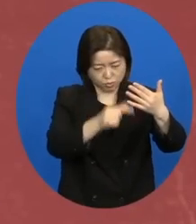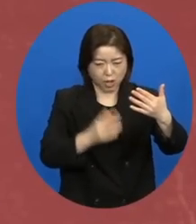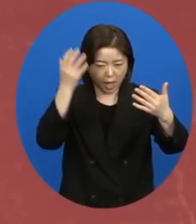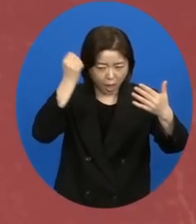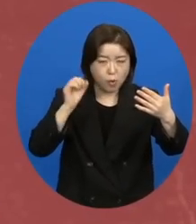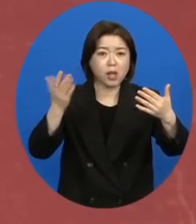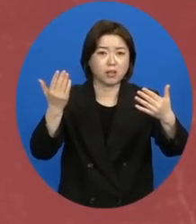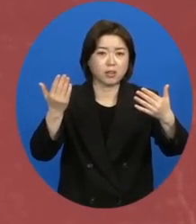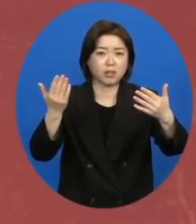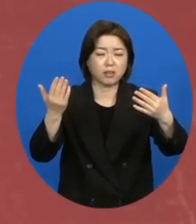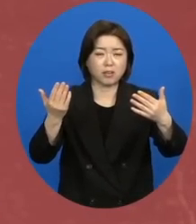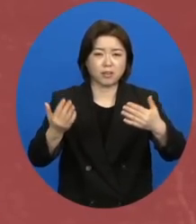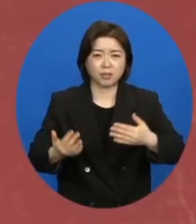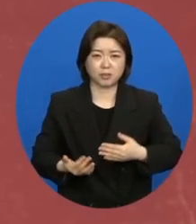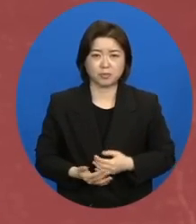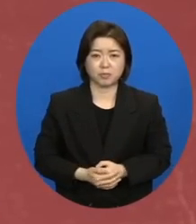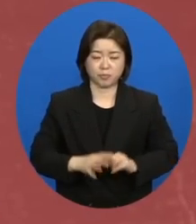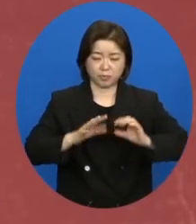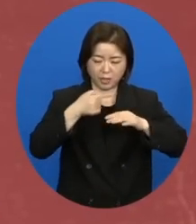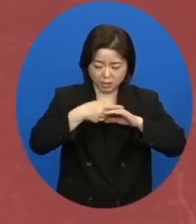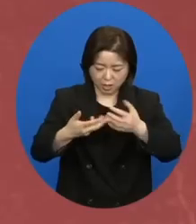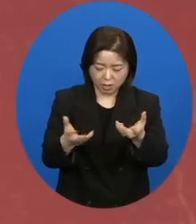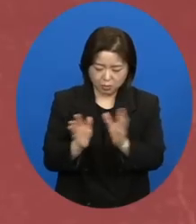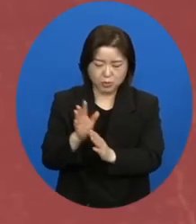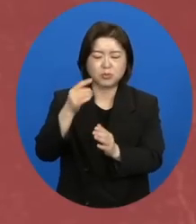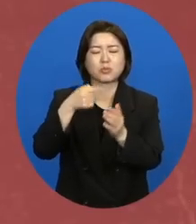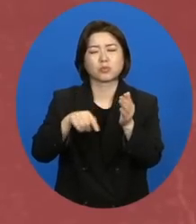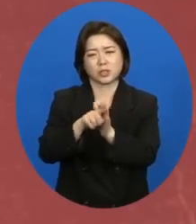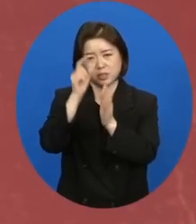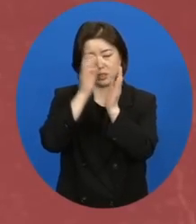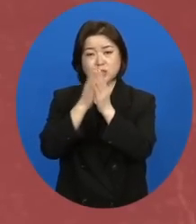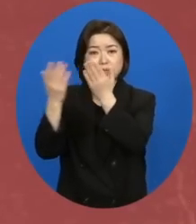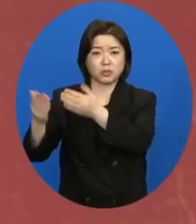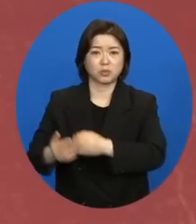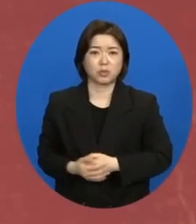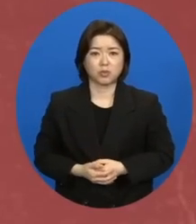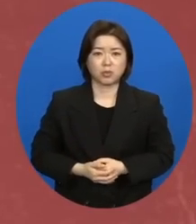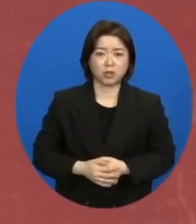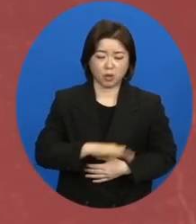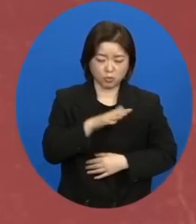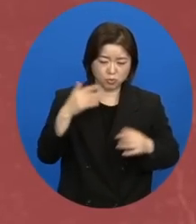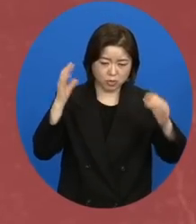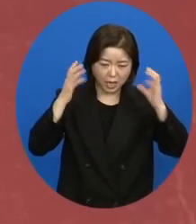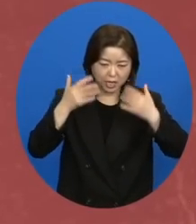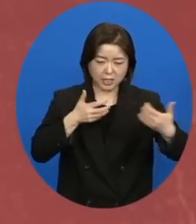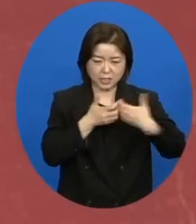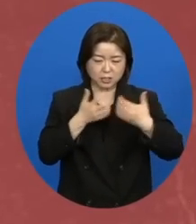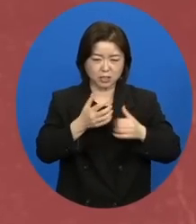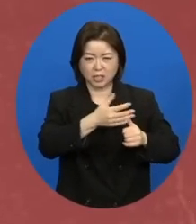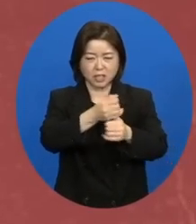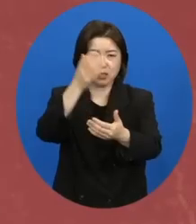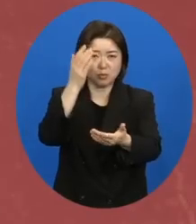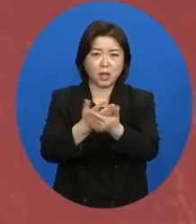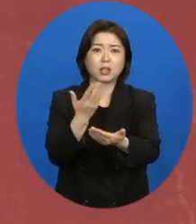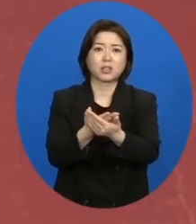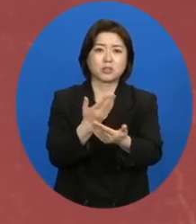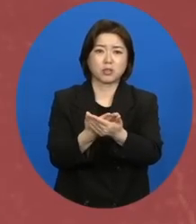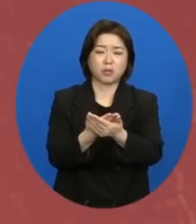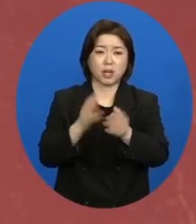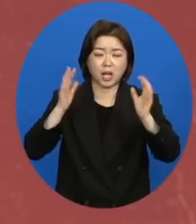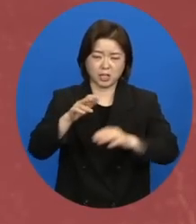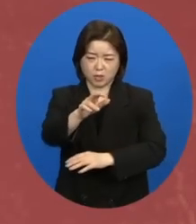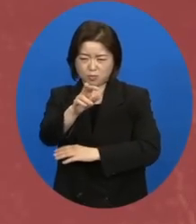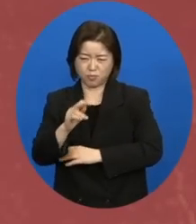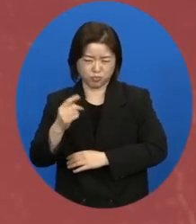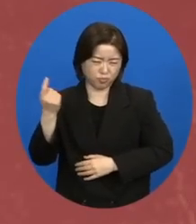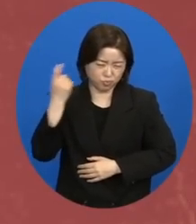돼. 나라와 민족을 위해서. 우리 아이들이 전쟁터에 끌려가지 않게 하옵소서. 아이들이 포소리 때문에